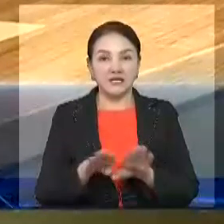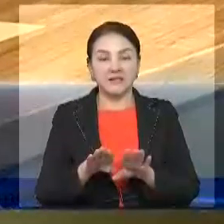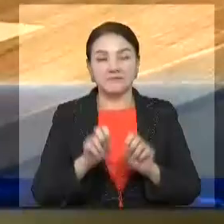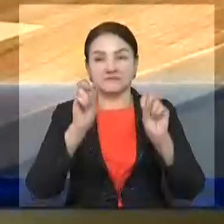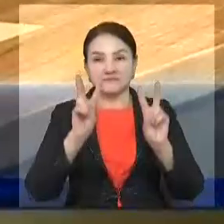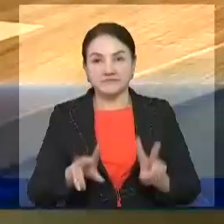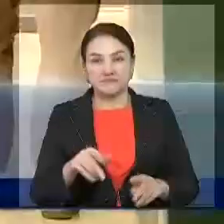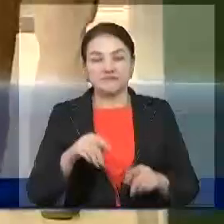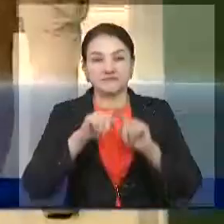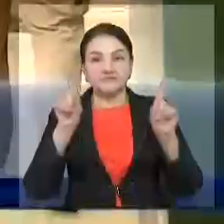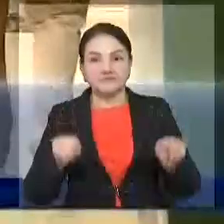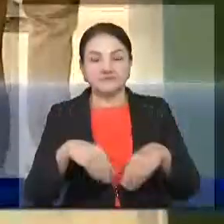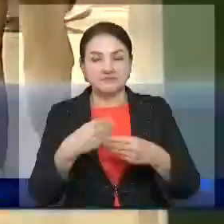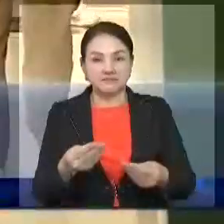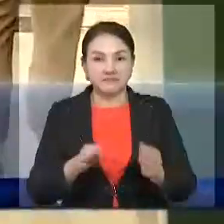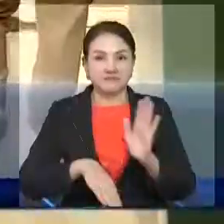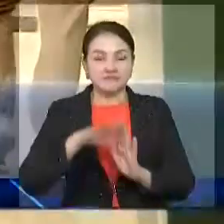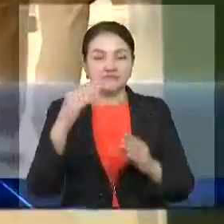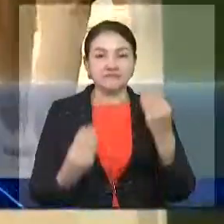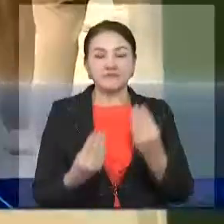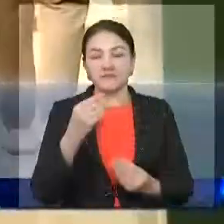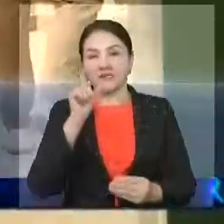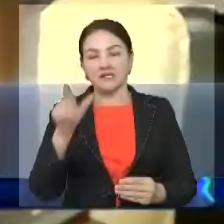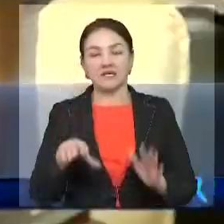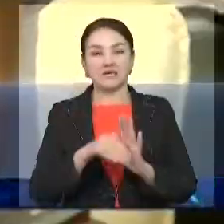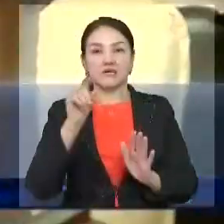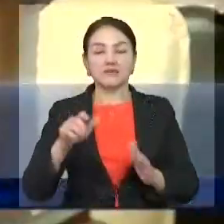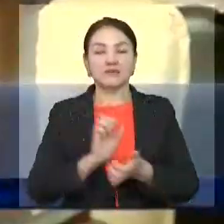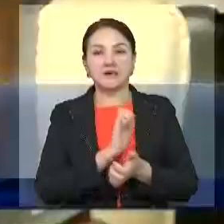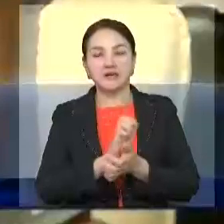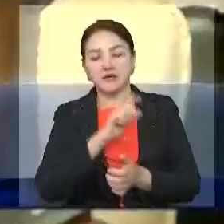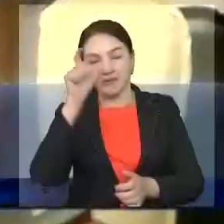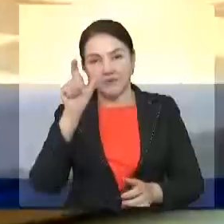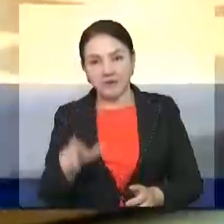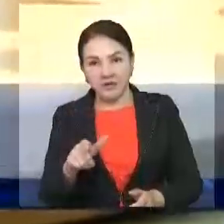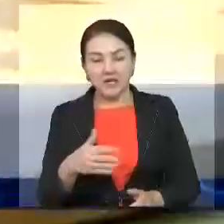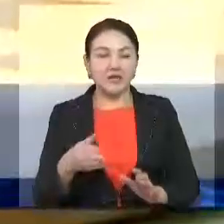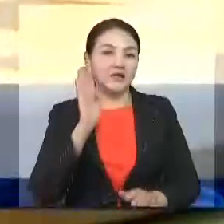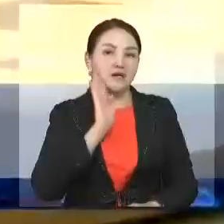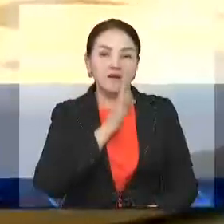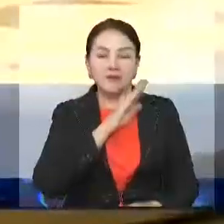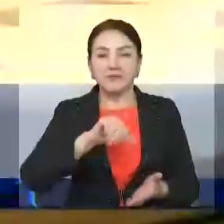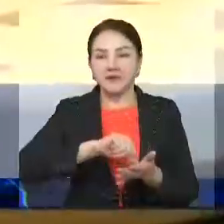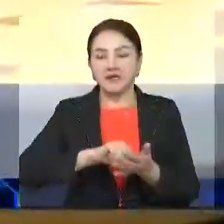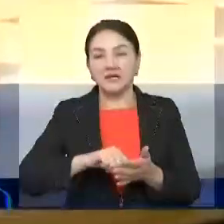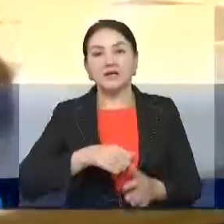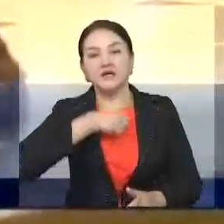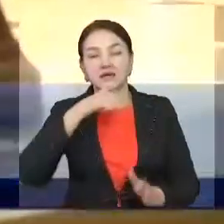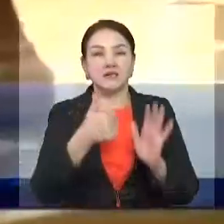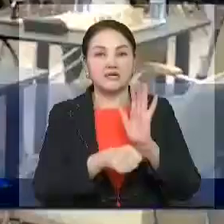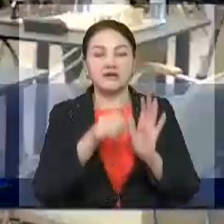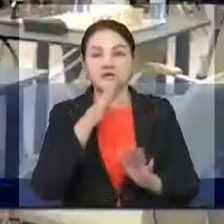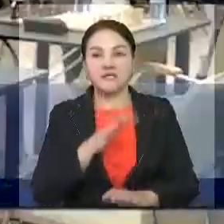специально сертификатами были отмечены лучшие игроки среди депутатов, журналистов, общественников, женщин и участников старше 60